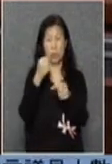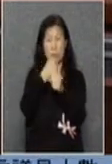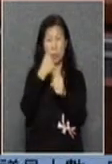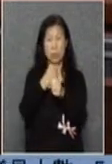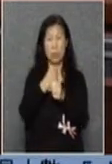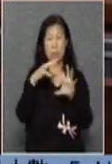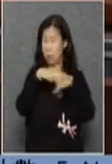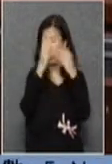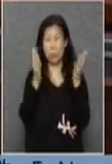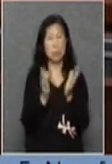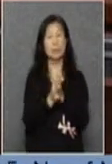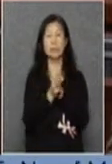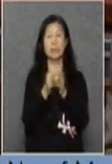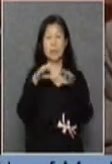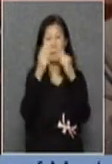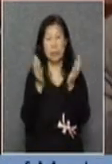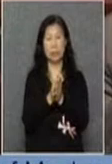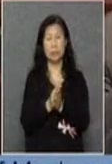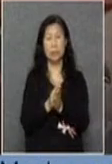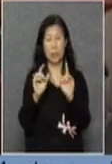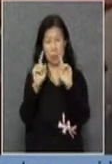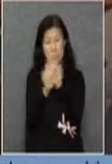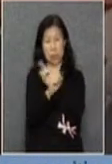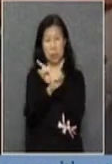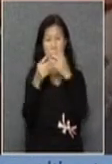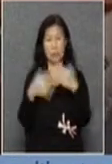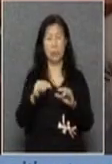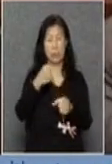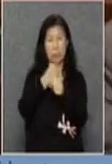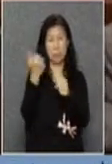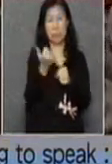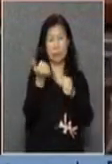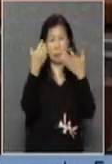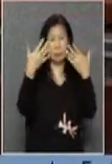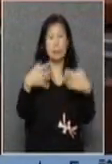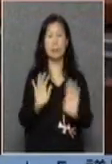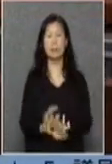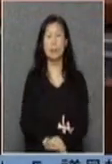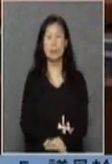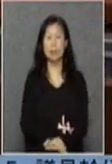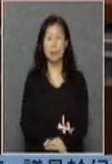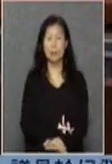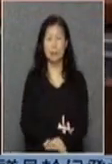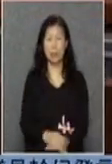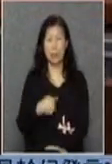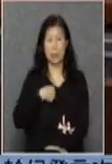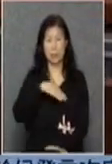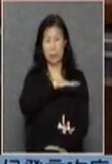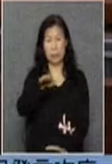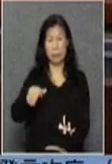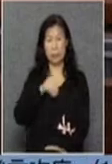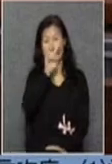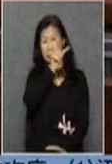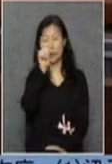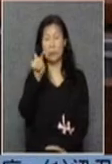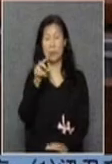全係轉化咗啦，已經完成咗呢個轉型啦。我哋亦都可以睇睇